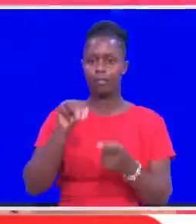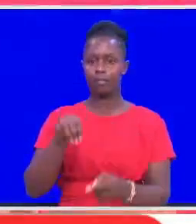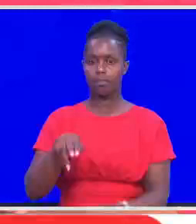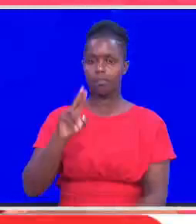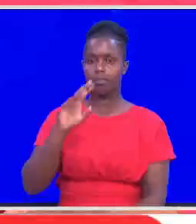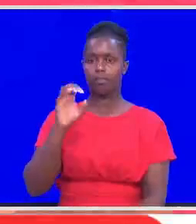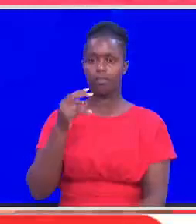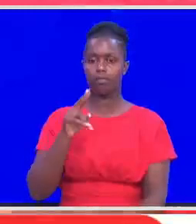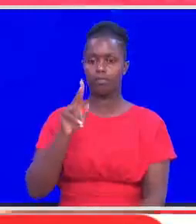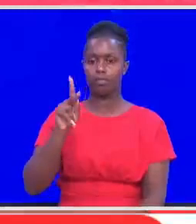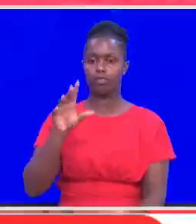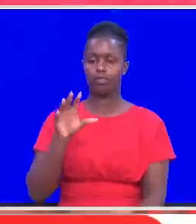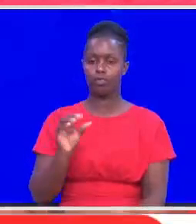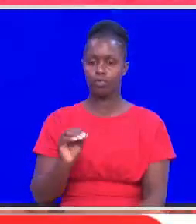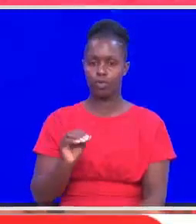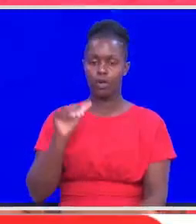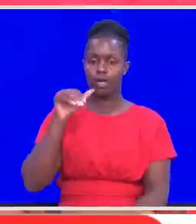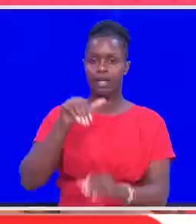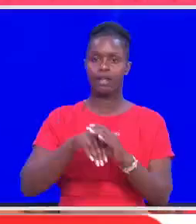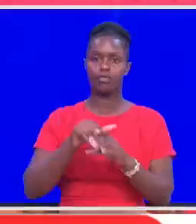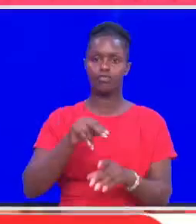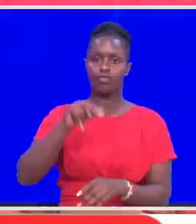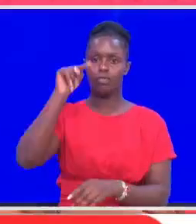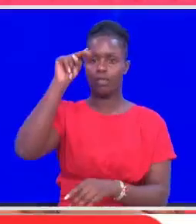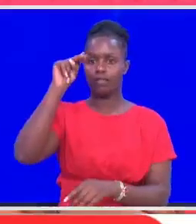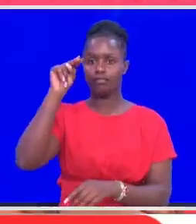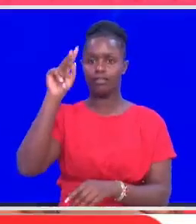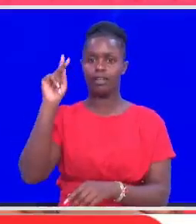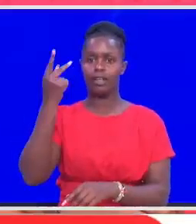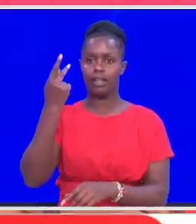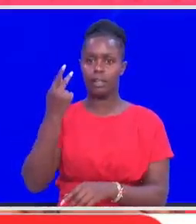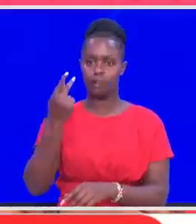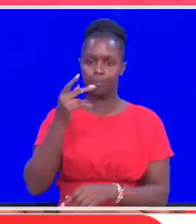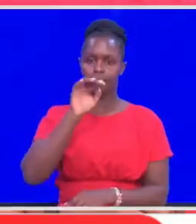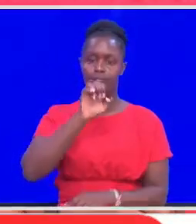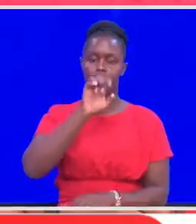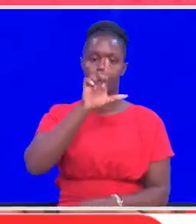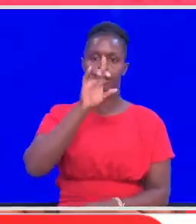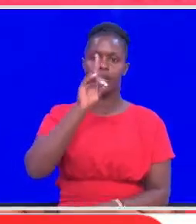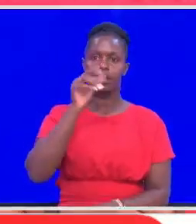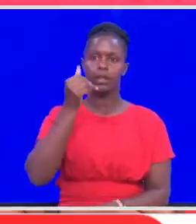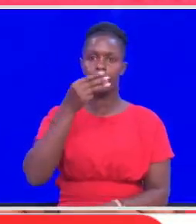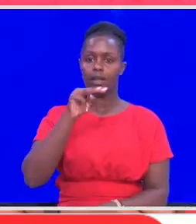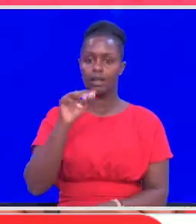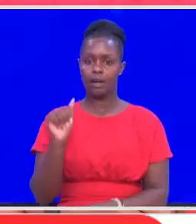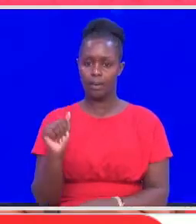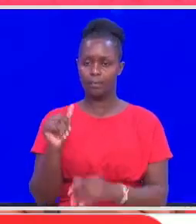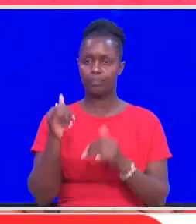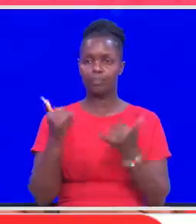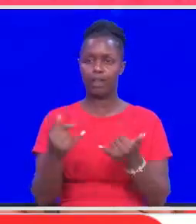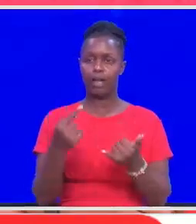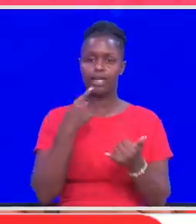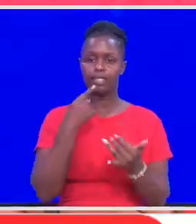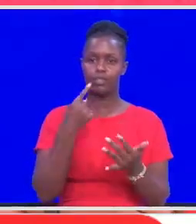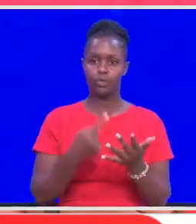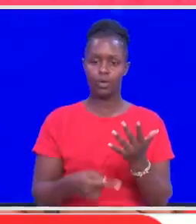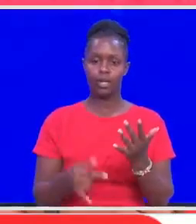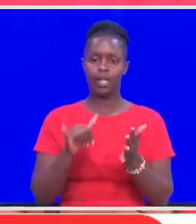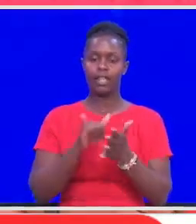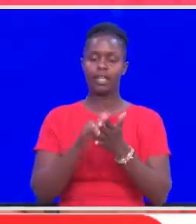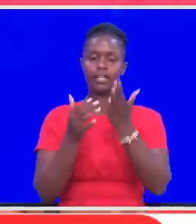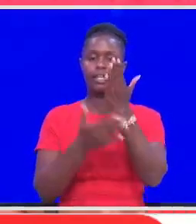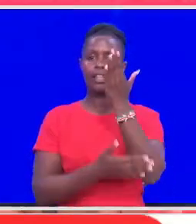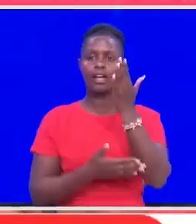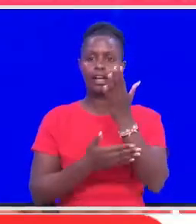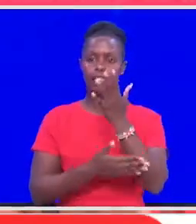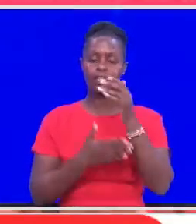Baringo Kaskazini kwenye hafla ya mchango, mbunge wa Elda Maravin Musa Sirma amesisitiza kuwa nchi inaongozwa